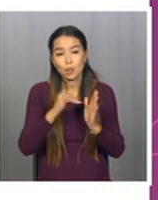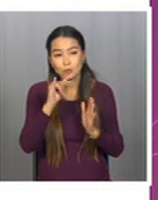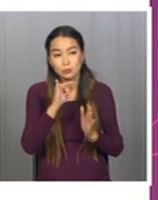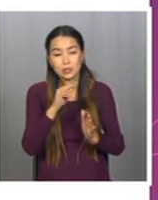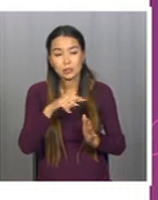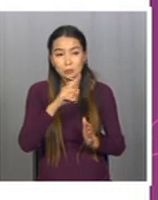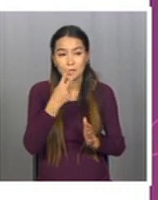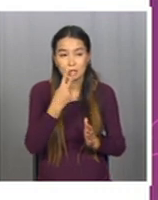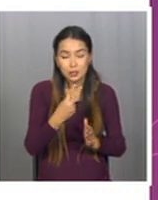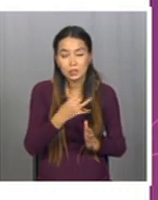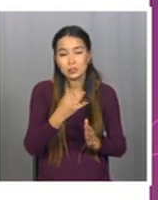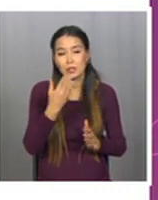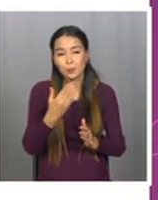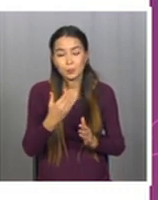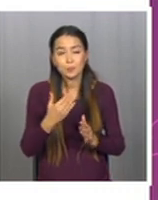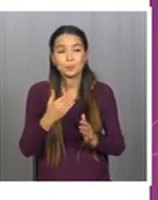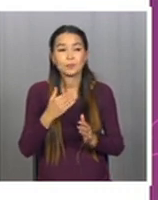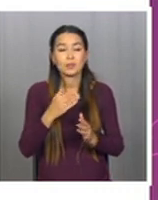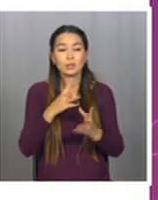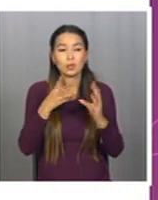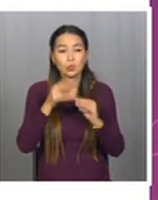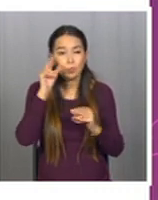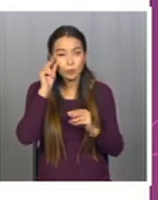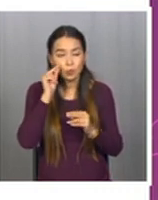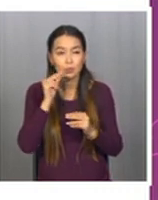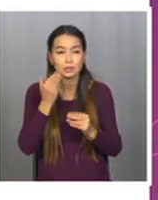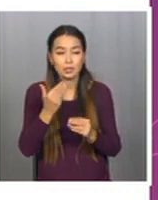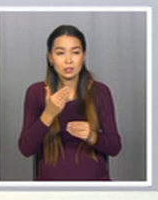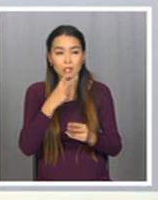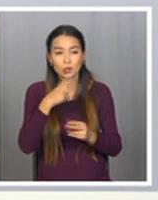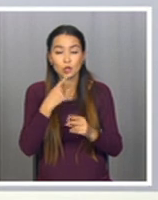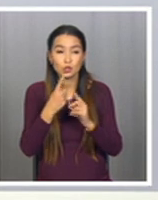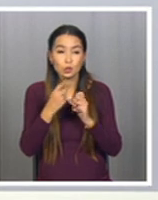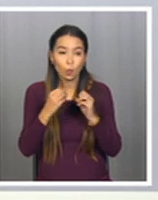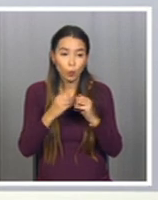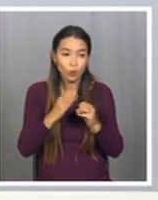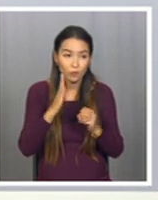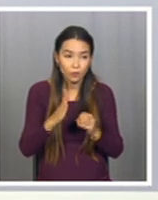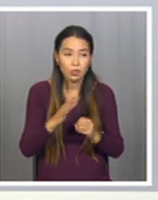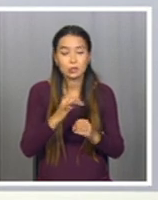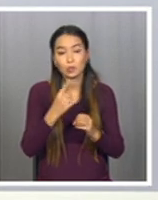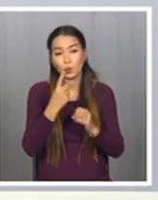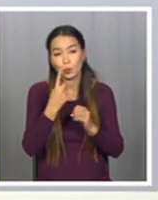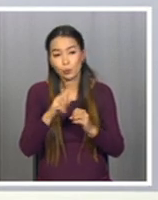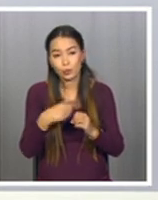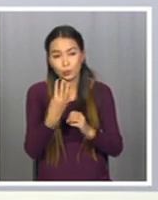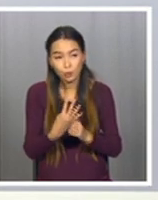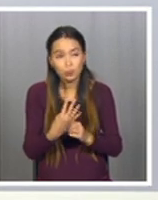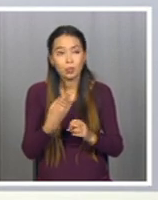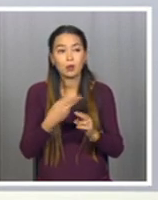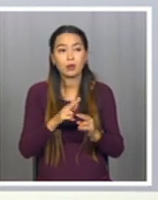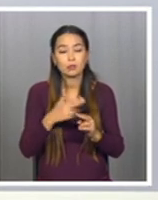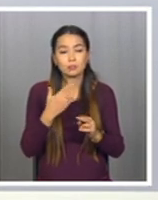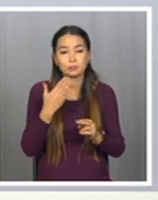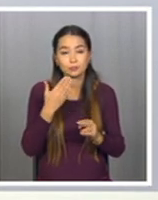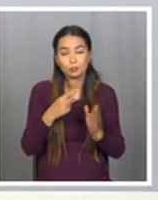Нәтижесінде кернеудің максимум мәні міне бізде 110 вольт. Осы 110 вольтті бөлеміз түбір асты 2-ке. Немесе